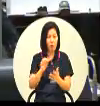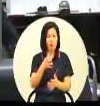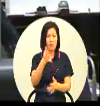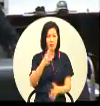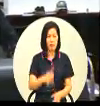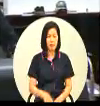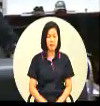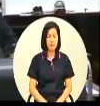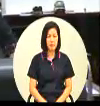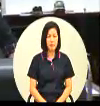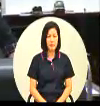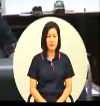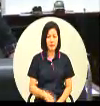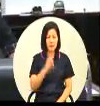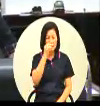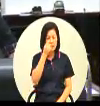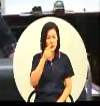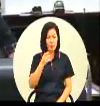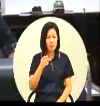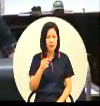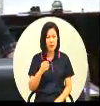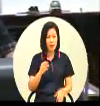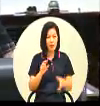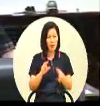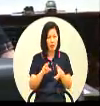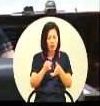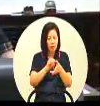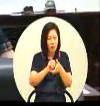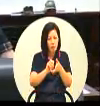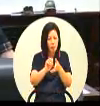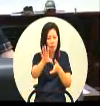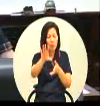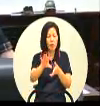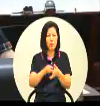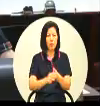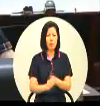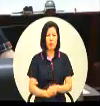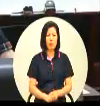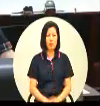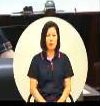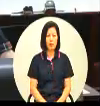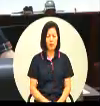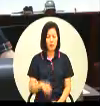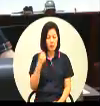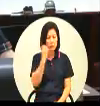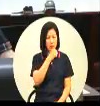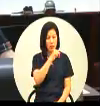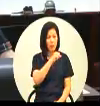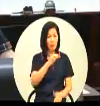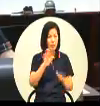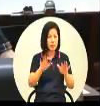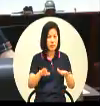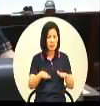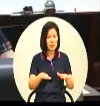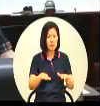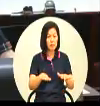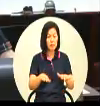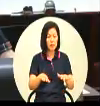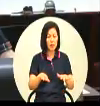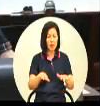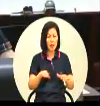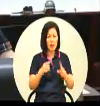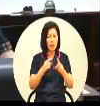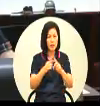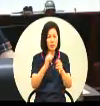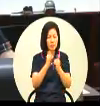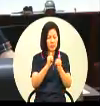为什么特别去播放这一首歌曲？台湾今嘛有很多人没有